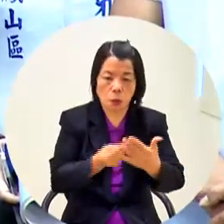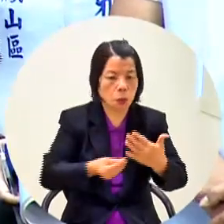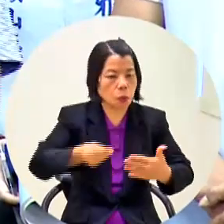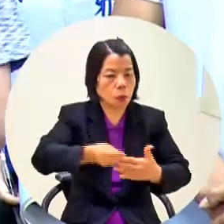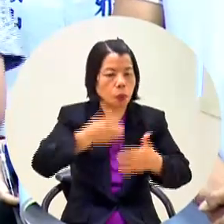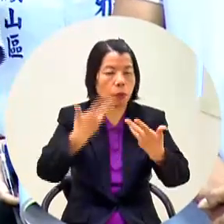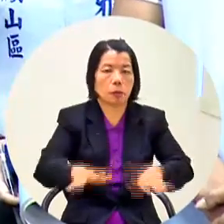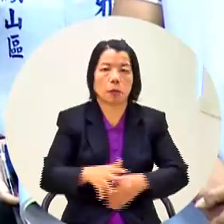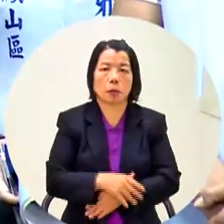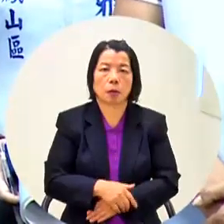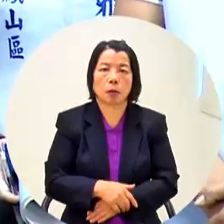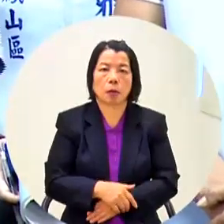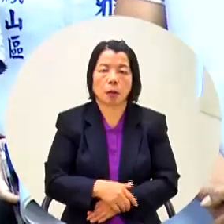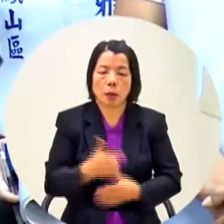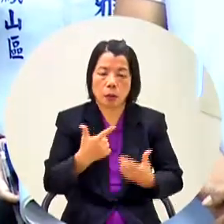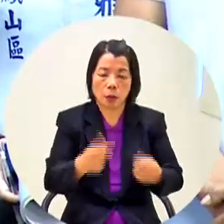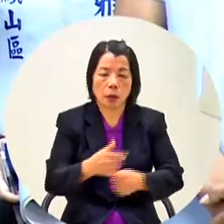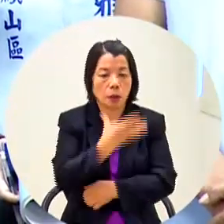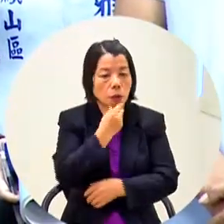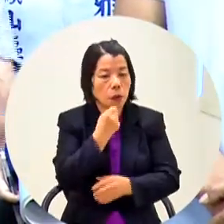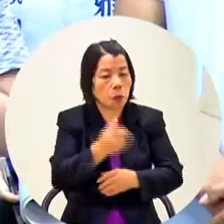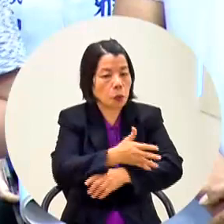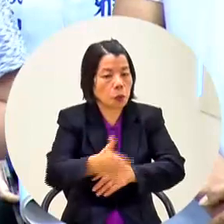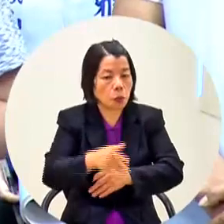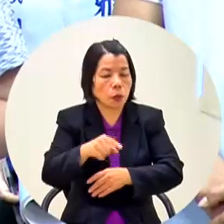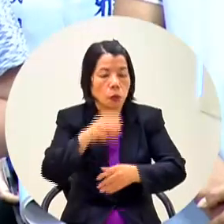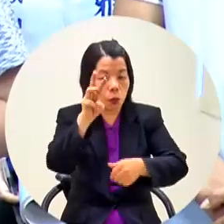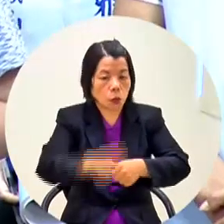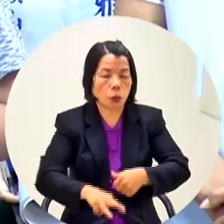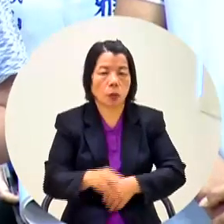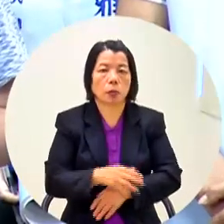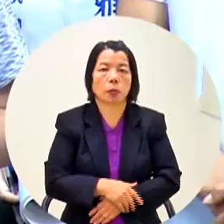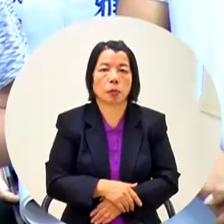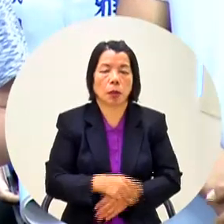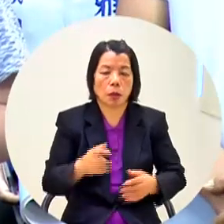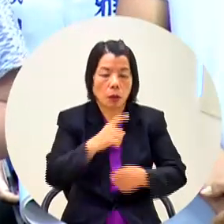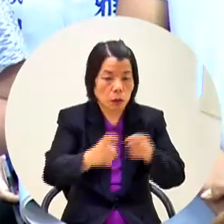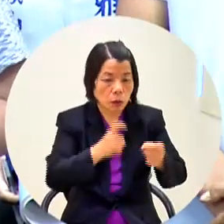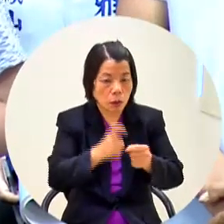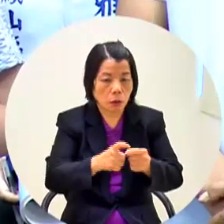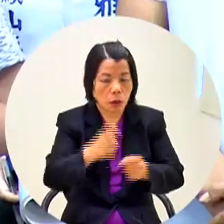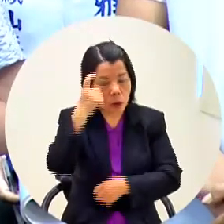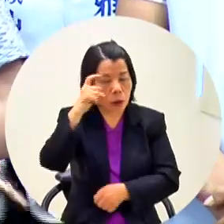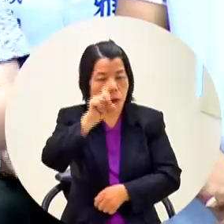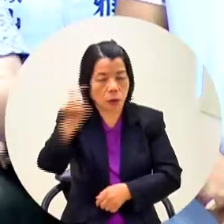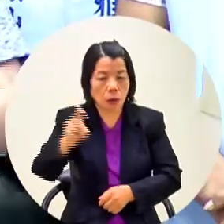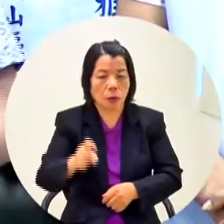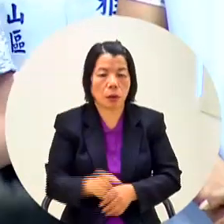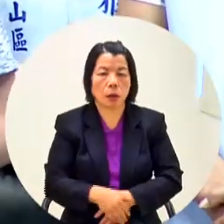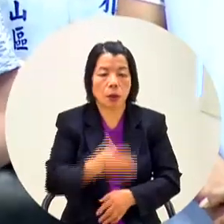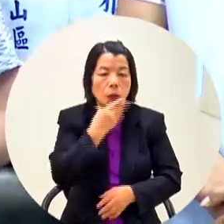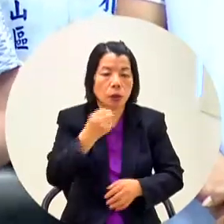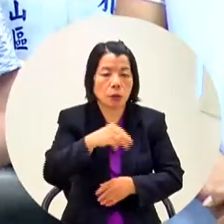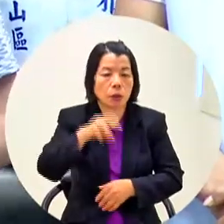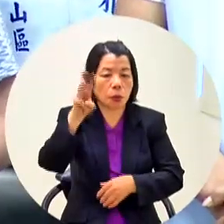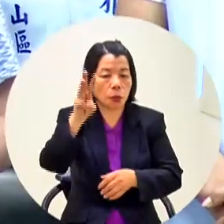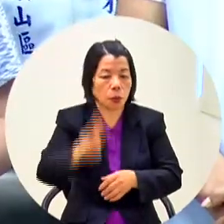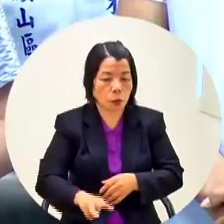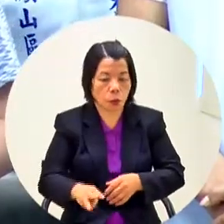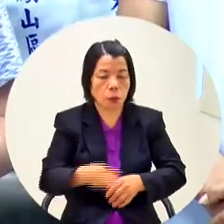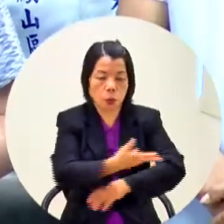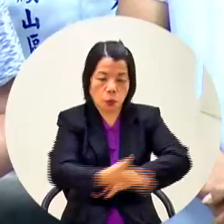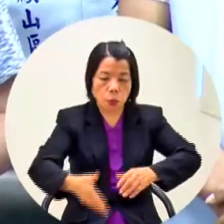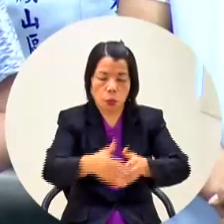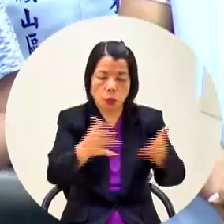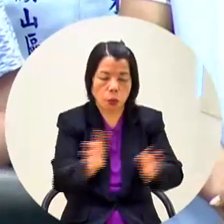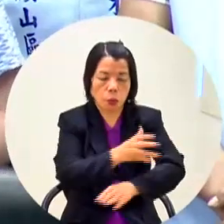你搞包括最近的幸福村的啊，我们利用十天把全部的幸福村清淤完成，我相信